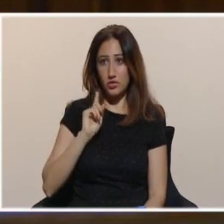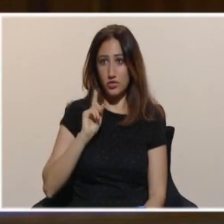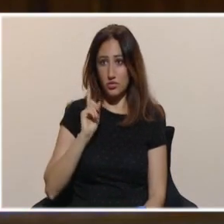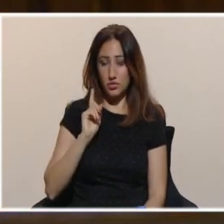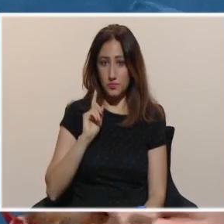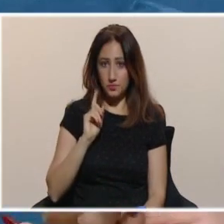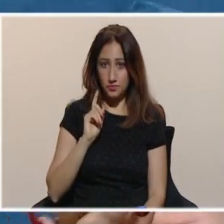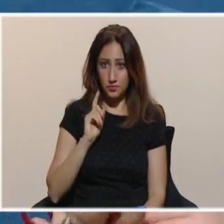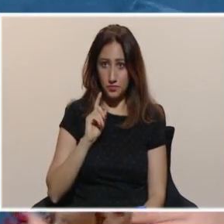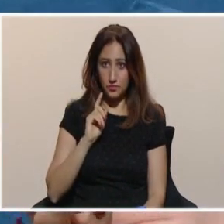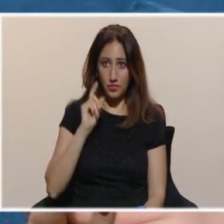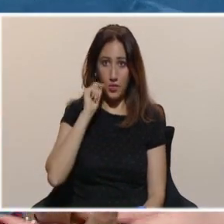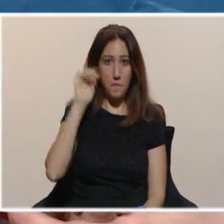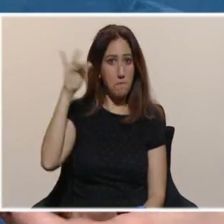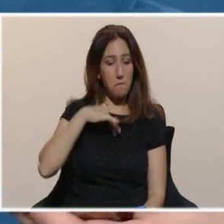ولا دلوقتي؟ لا،